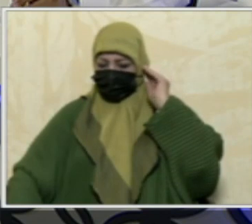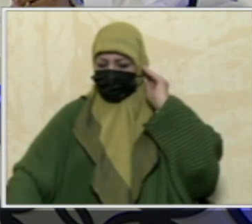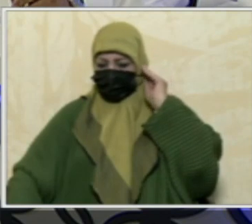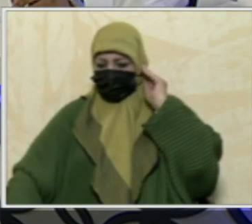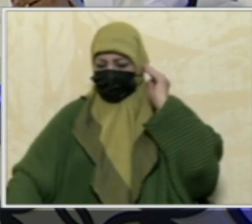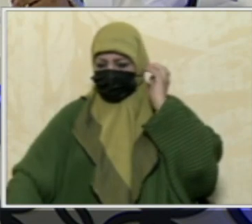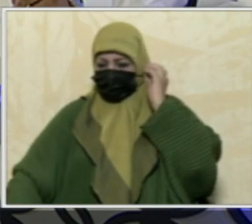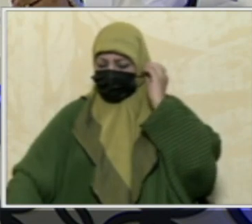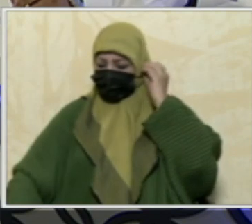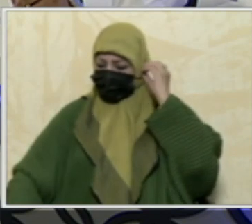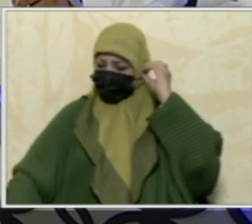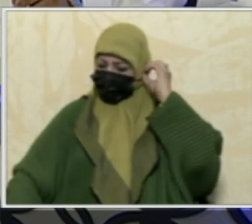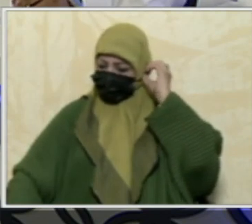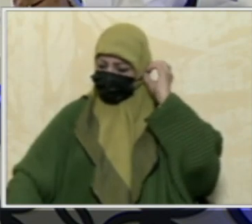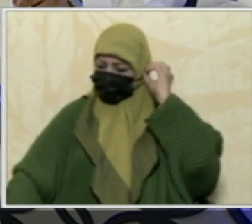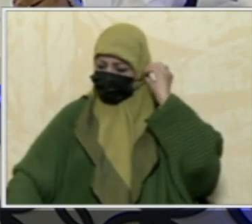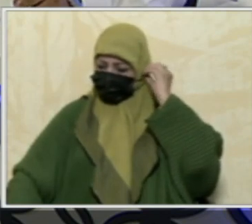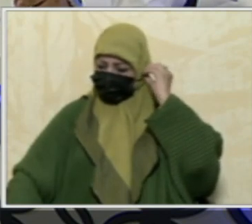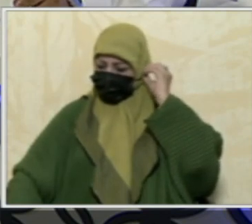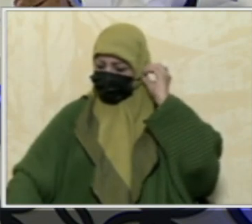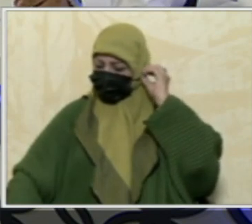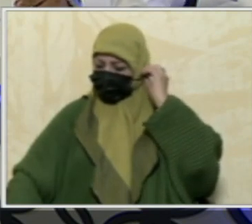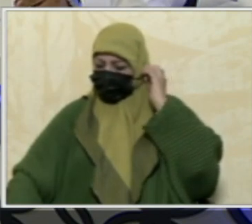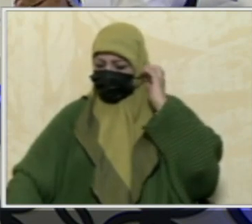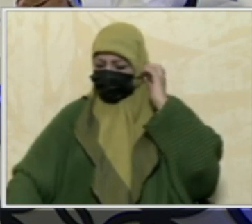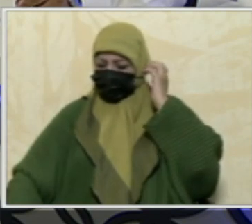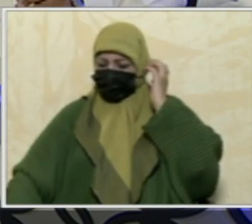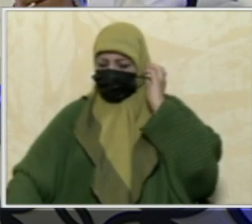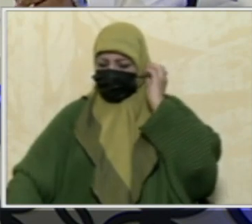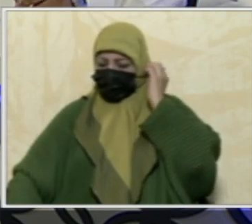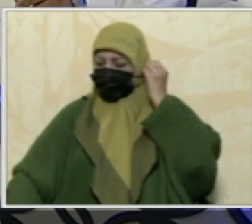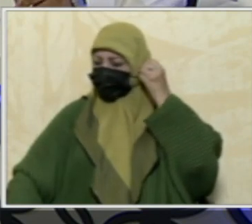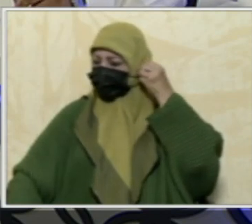جزء بسيط من اذنيها نعم تمام تمام